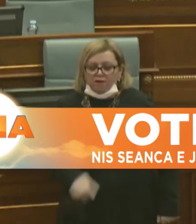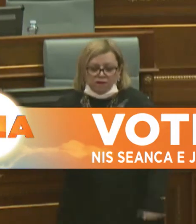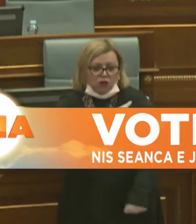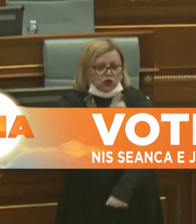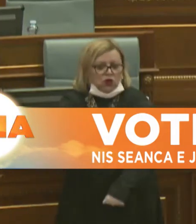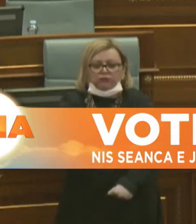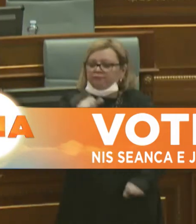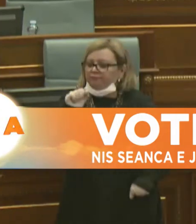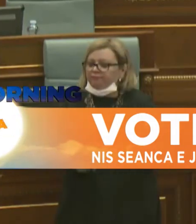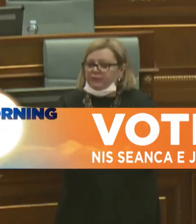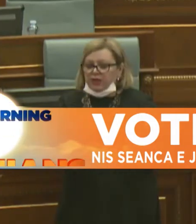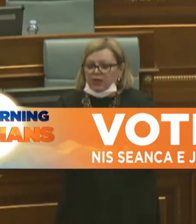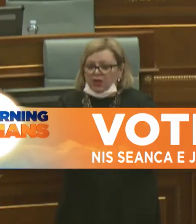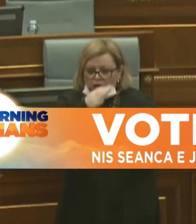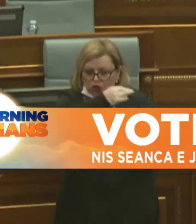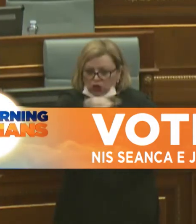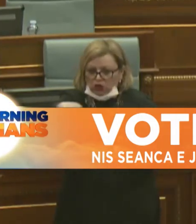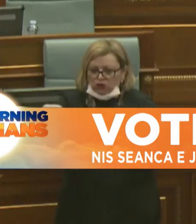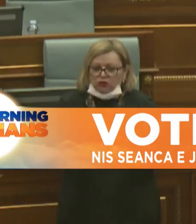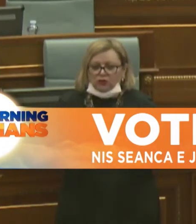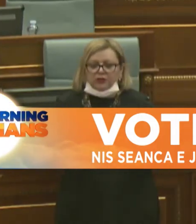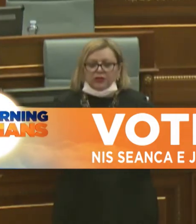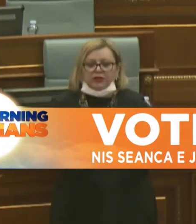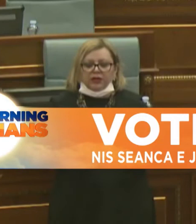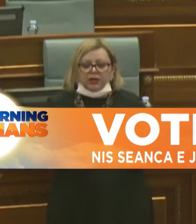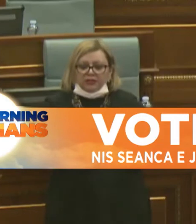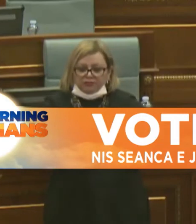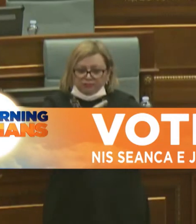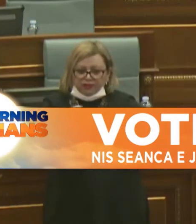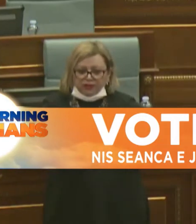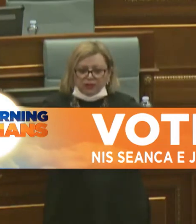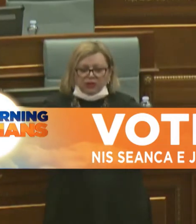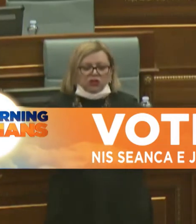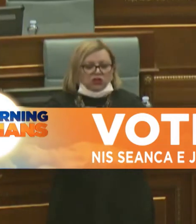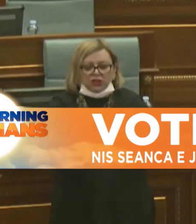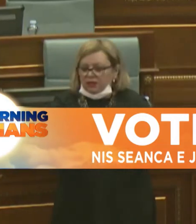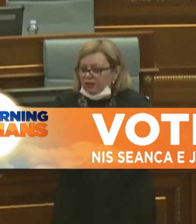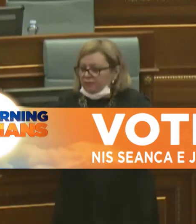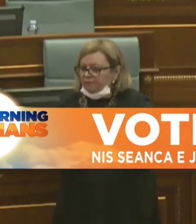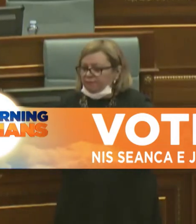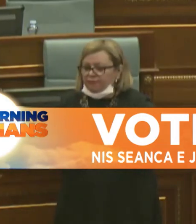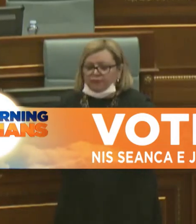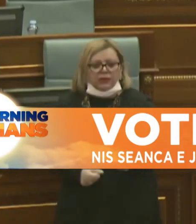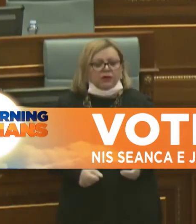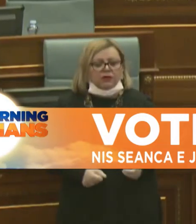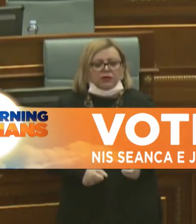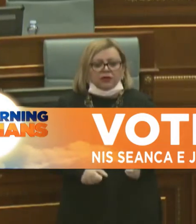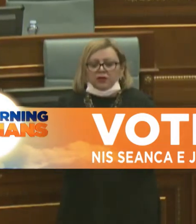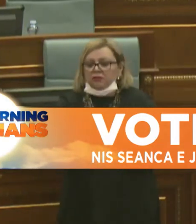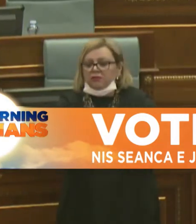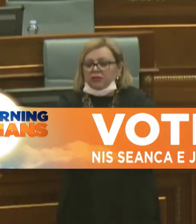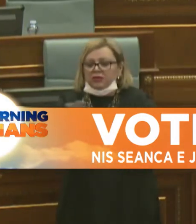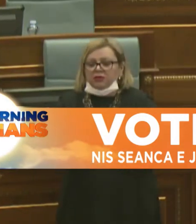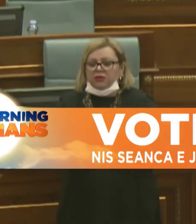forcohen kapacitetet regionale të mbikëqyrjes epidemiologjike përmes qendrave të monitorimit periferik me shpërndarje të